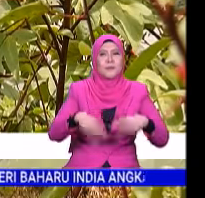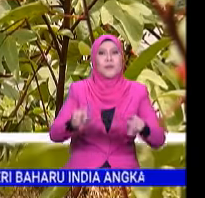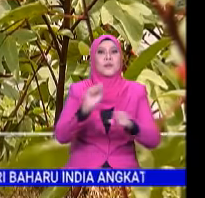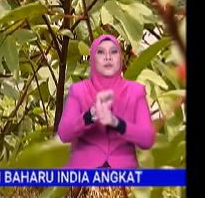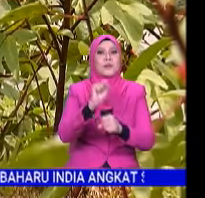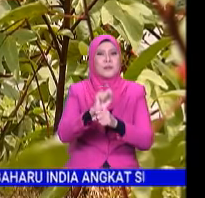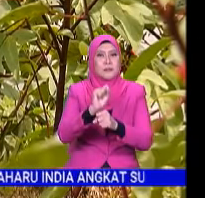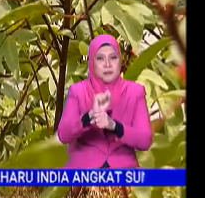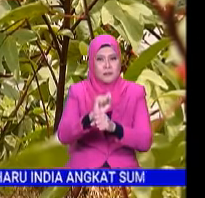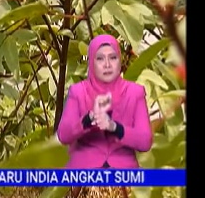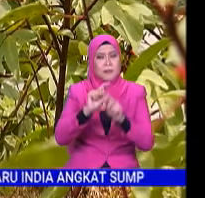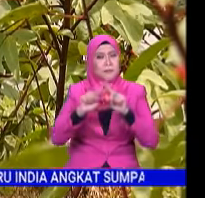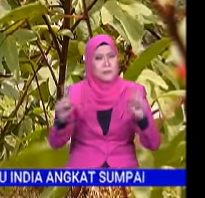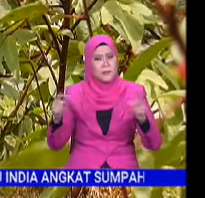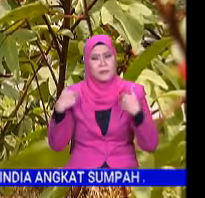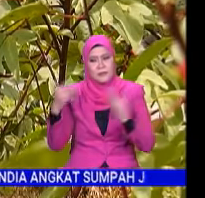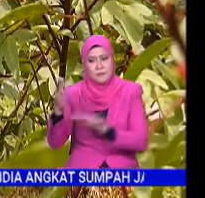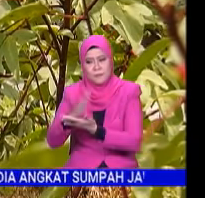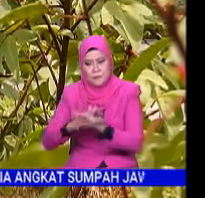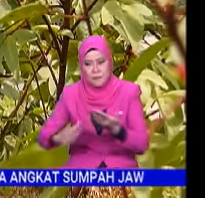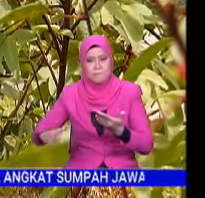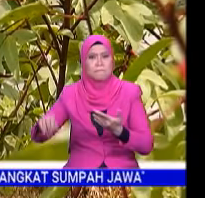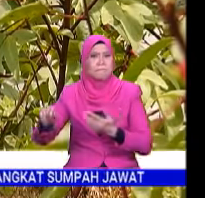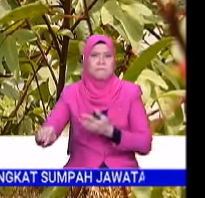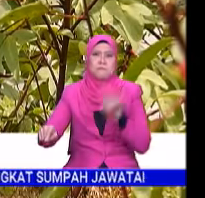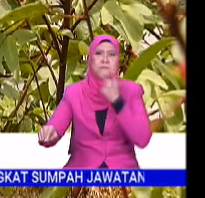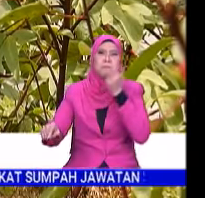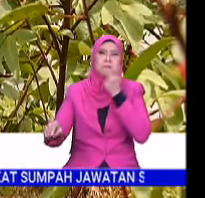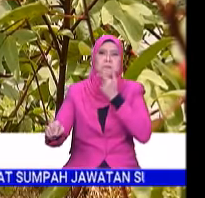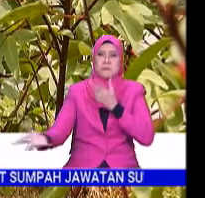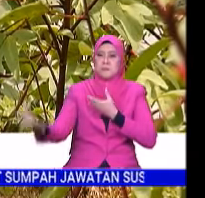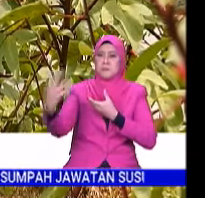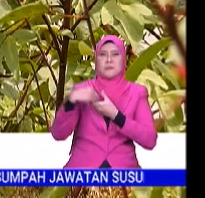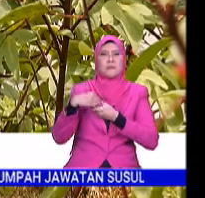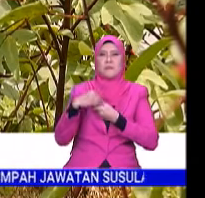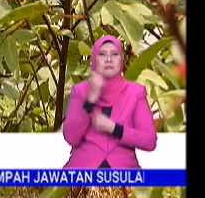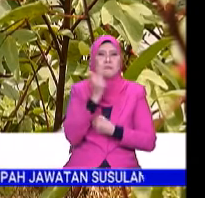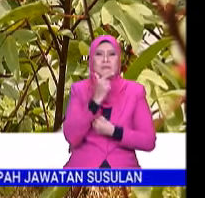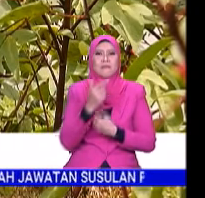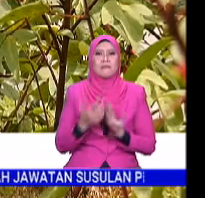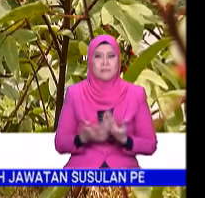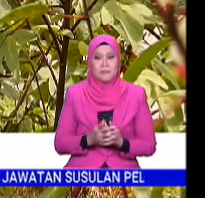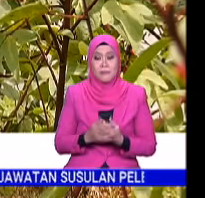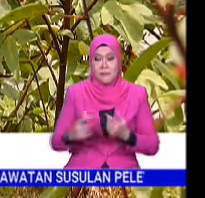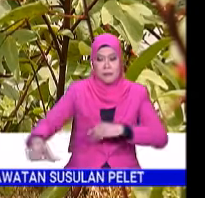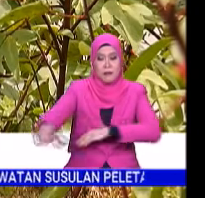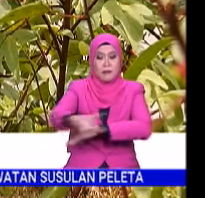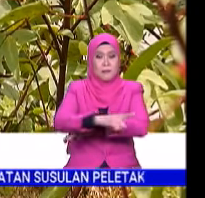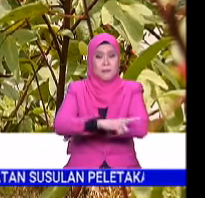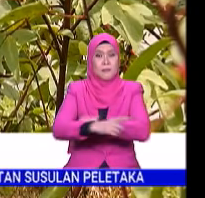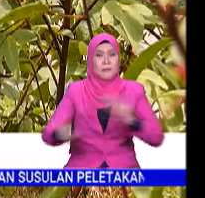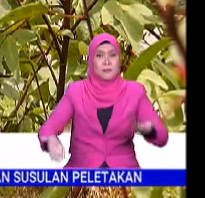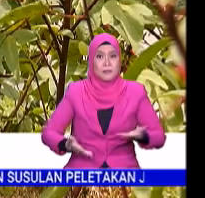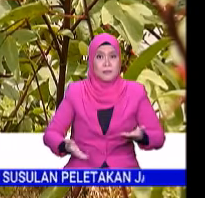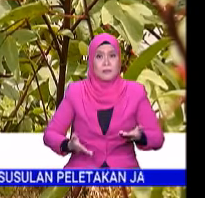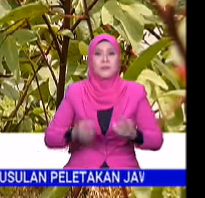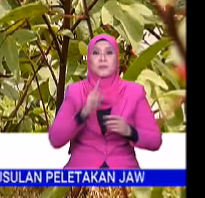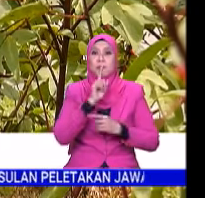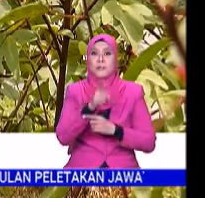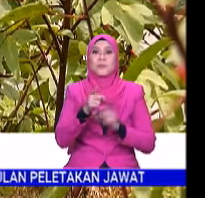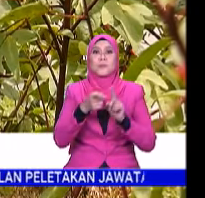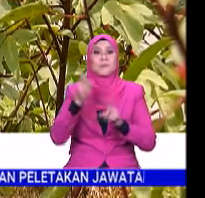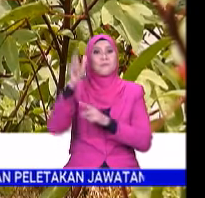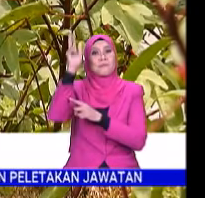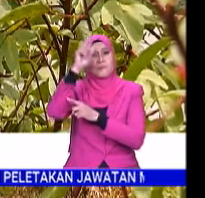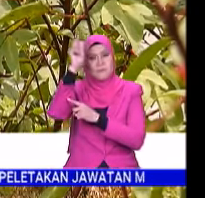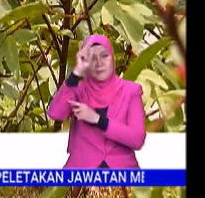pekerjaan. Namun terdapat juga segelintir daripada mereka yang enggan melakukan kerja. Ladang ini adalah sebahagian daripada inisiatif yang dibuat oleh